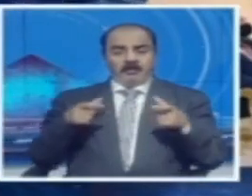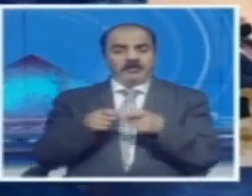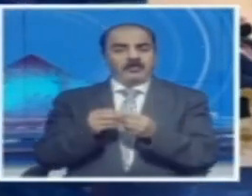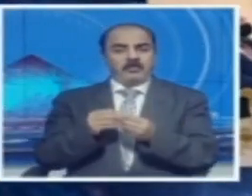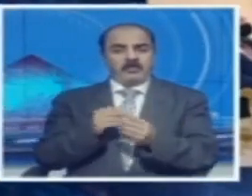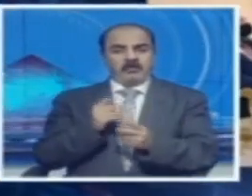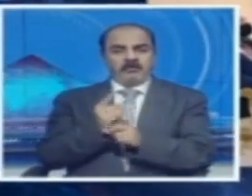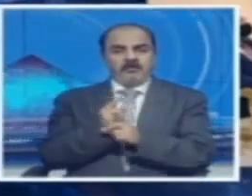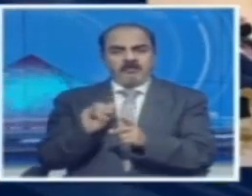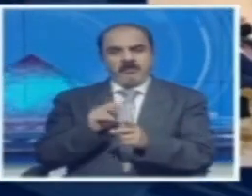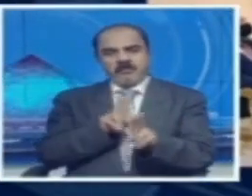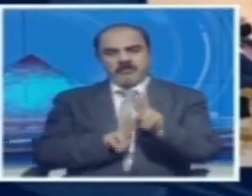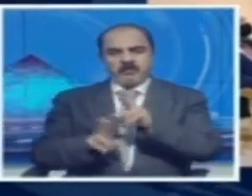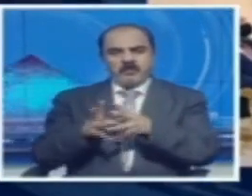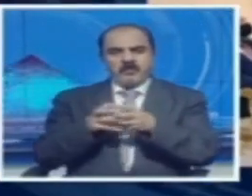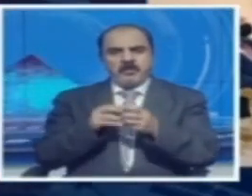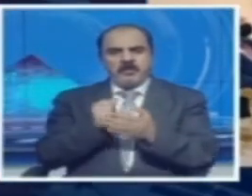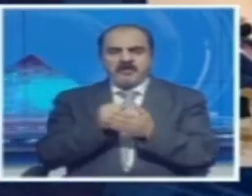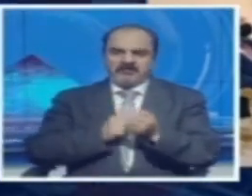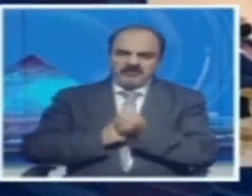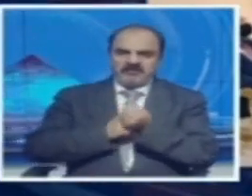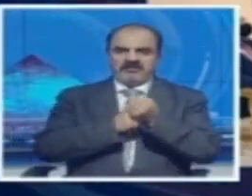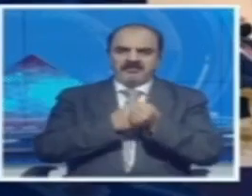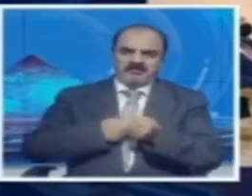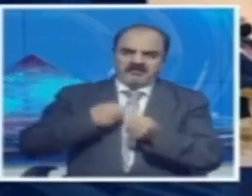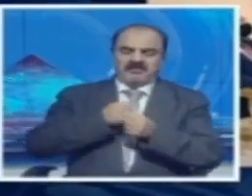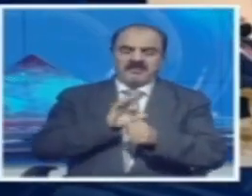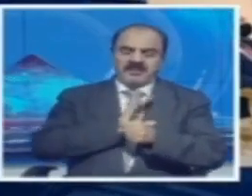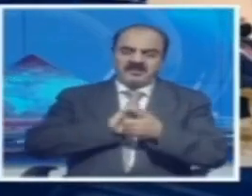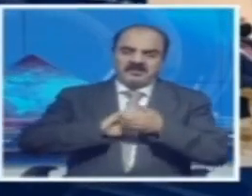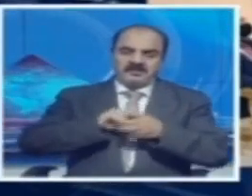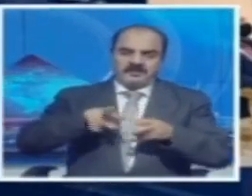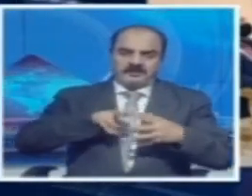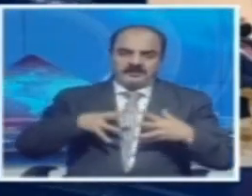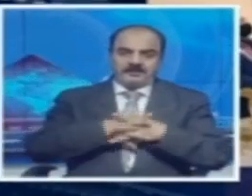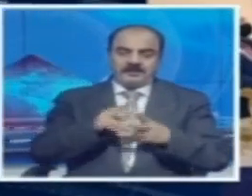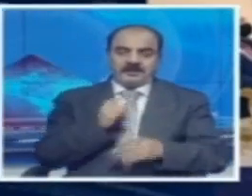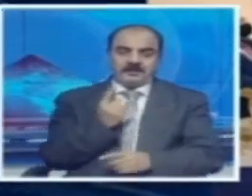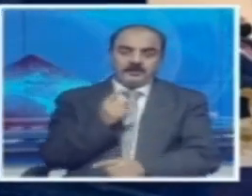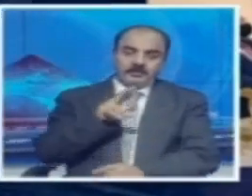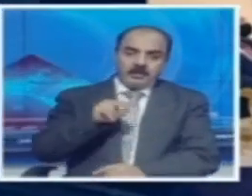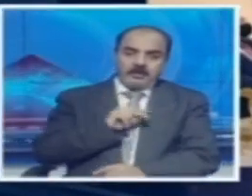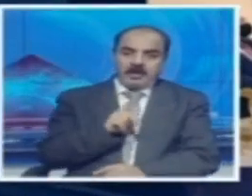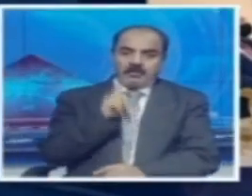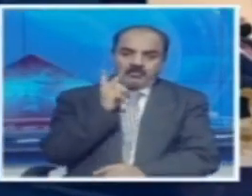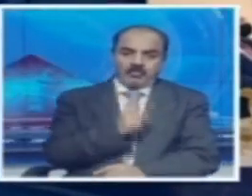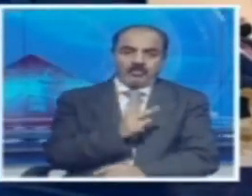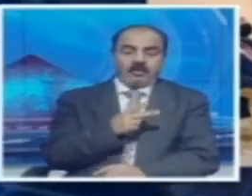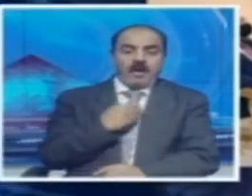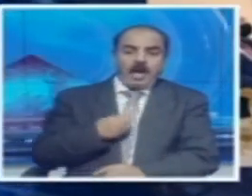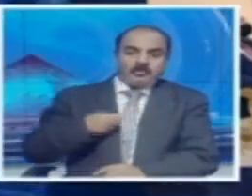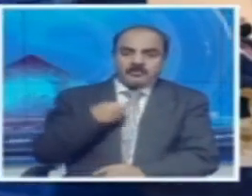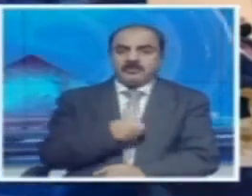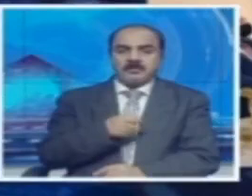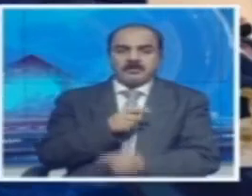الرسمي أن اللقاء تناول التباحث بشأن سبل الدفع والارتقاء بالتعاون العسكري والأمني بين مصر والولايات